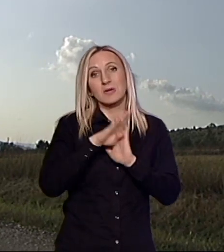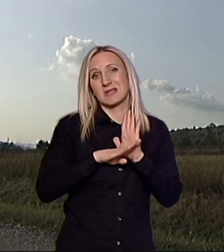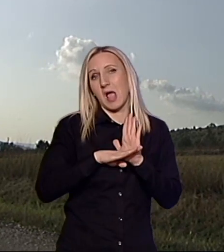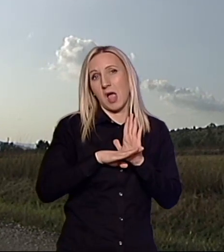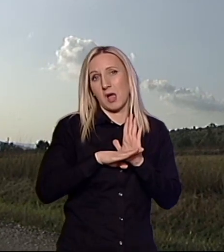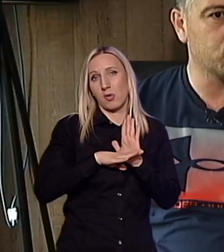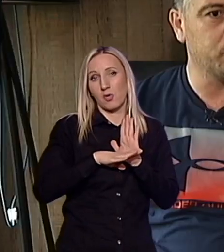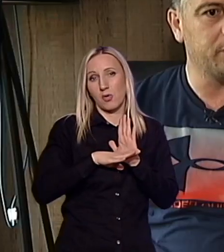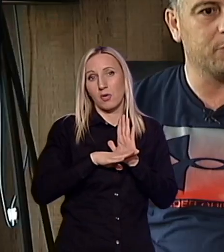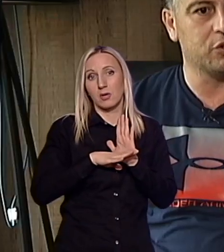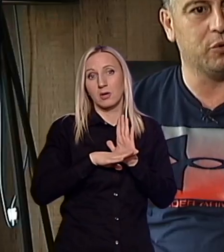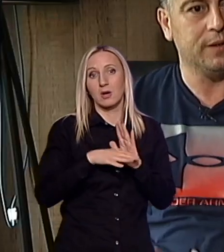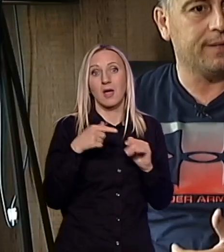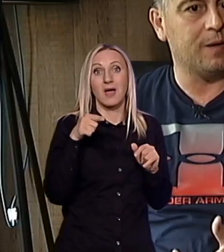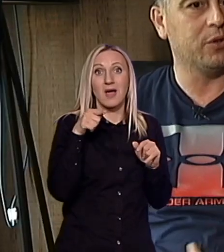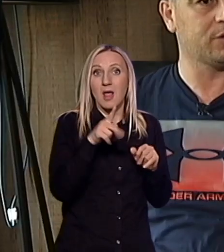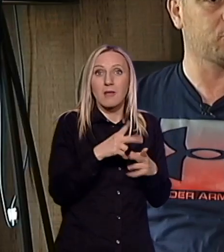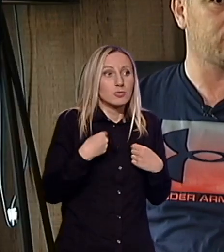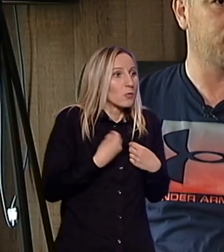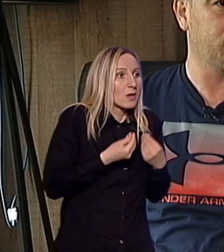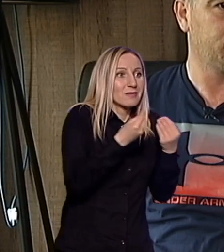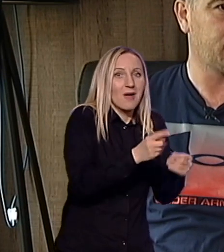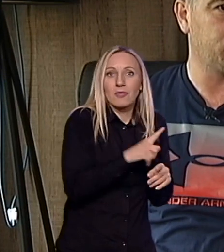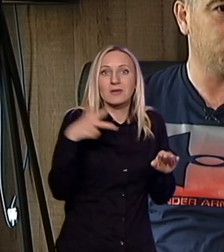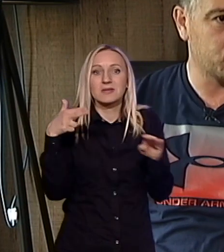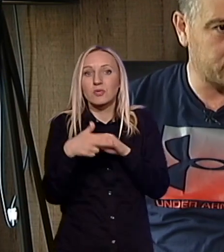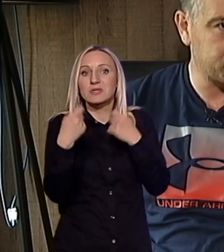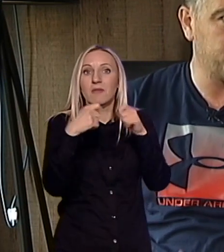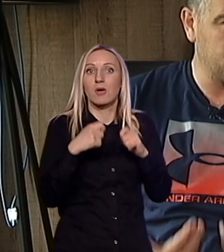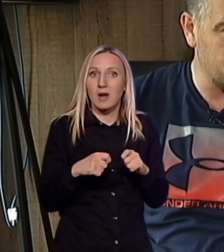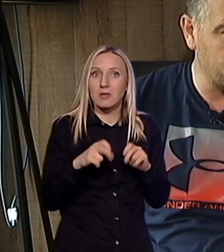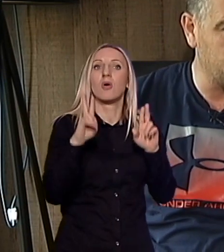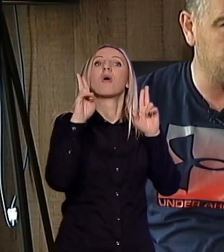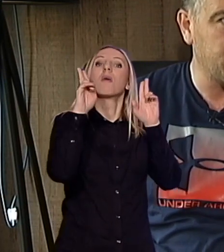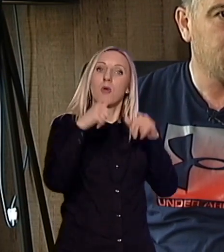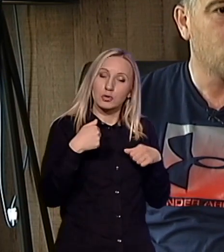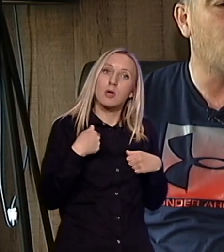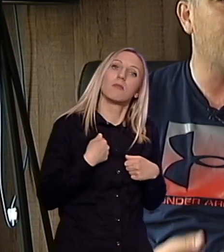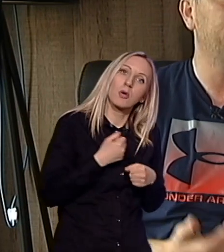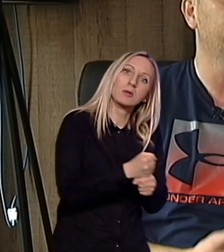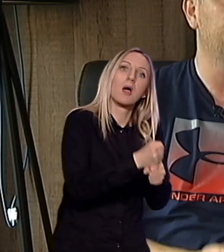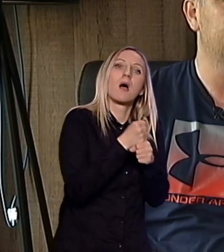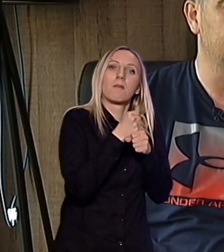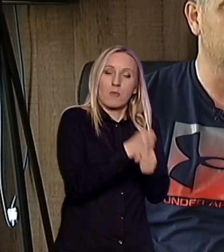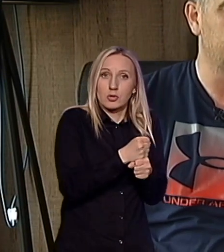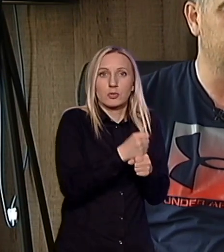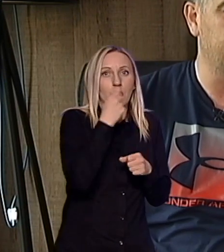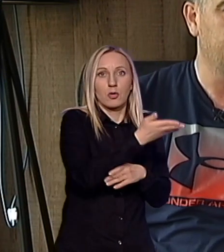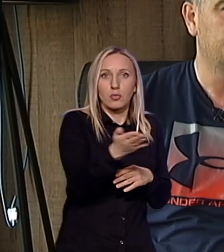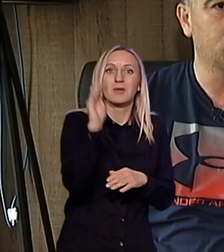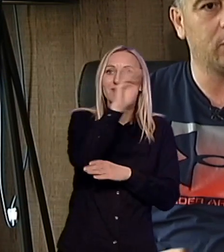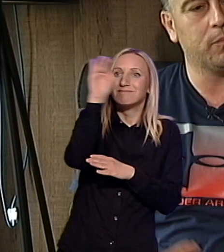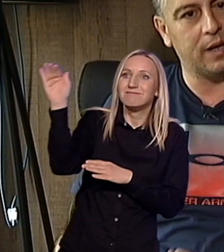ovom konkretnom slučaju mi ne možemo ni da damo ni da zaustavimo gradnju. Možemo da se pridružimo ljudima u apelu prema